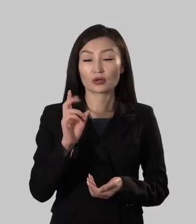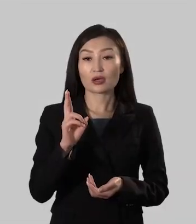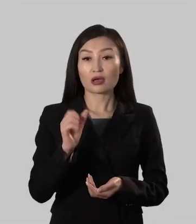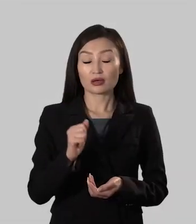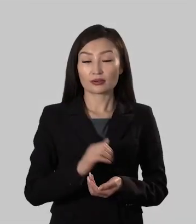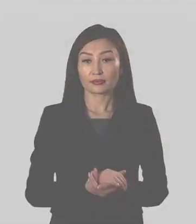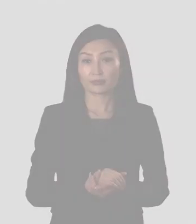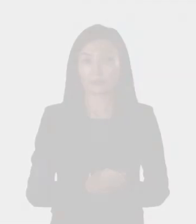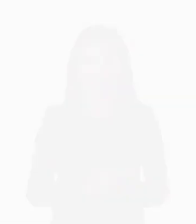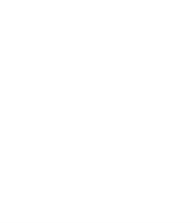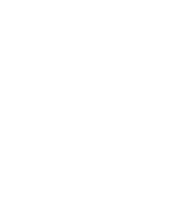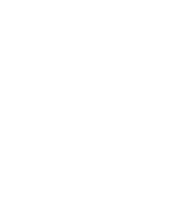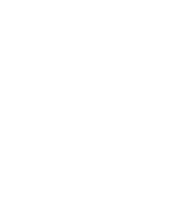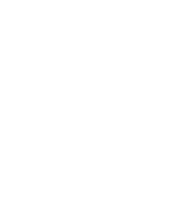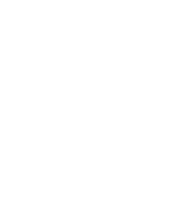Норка.